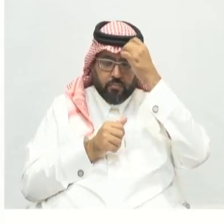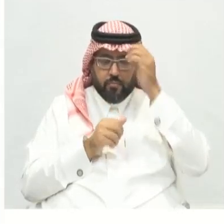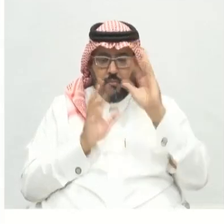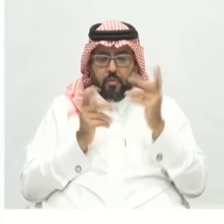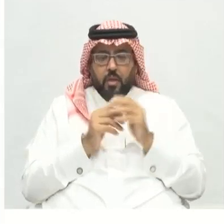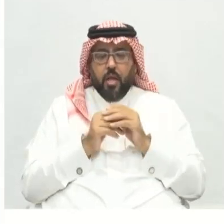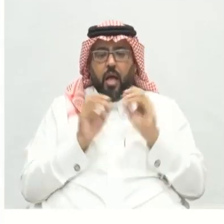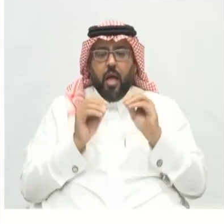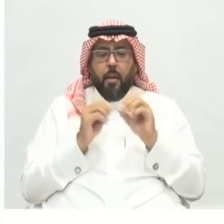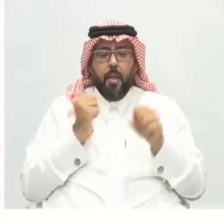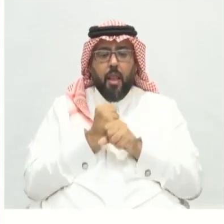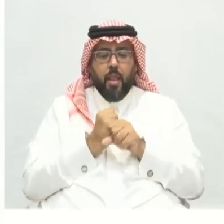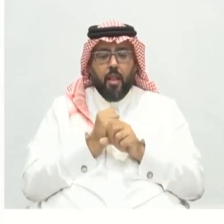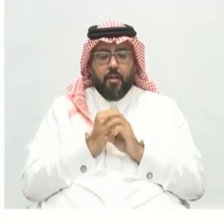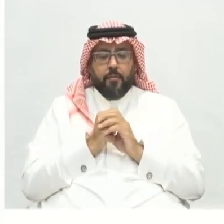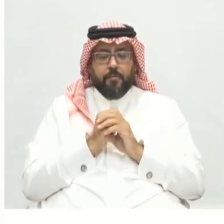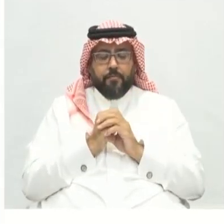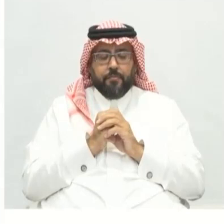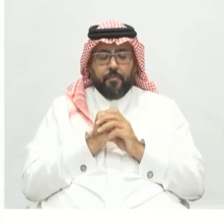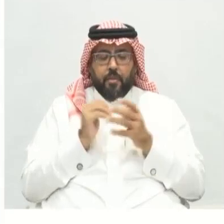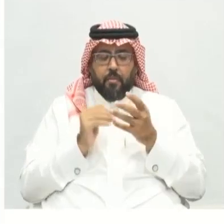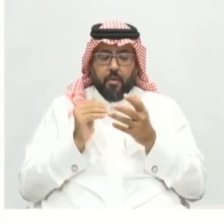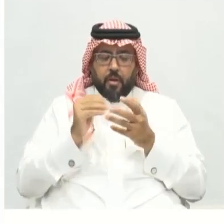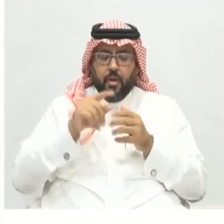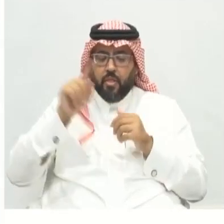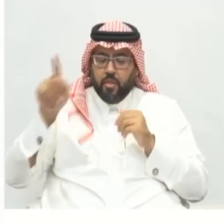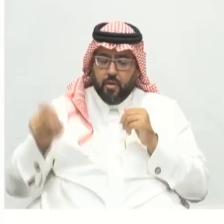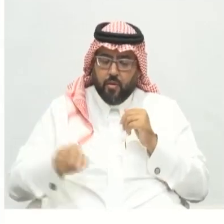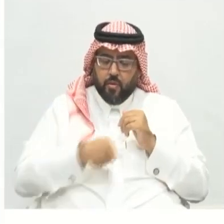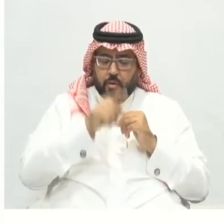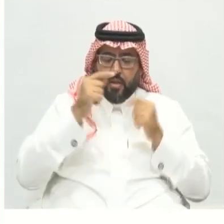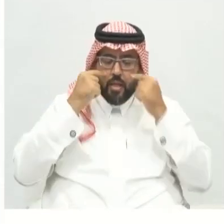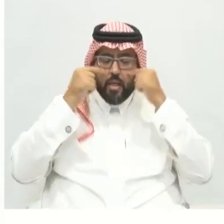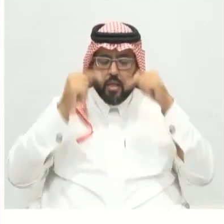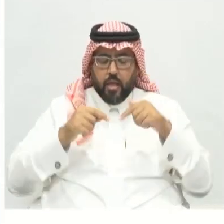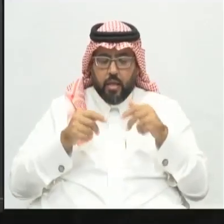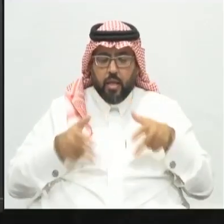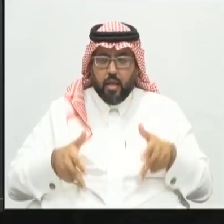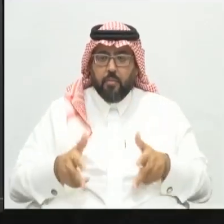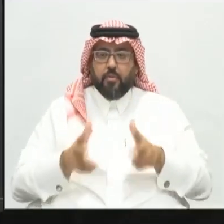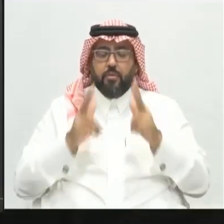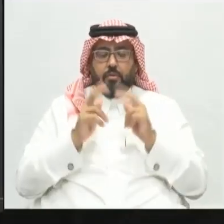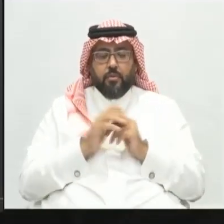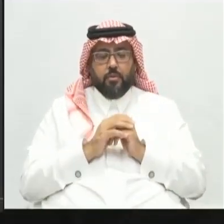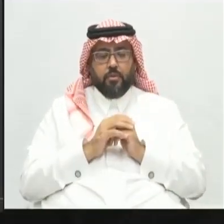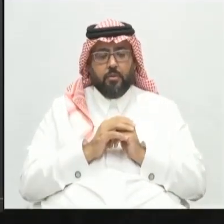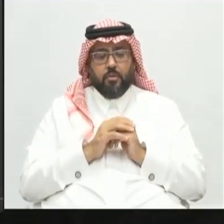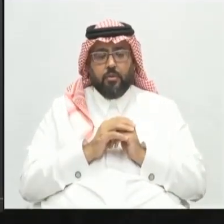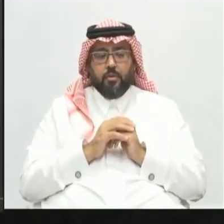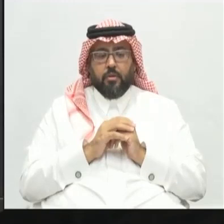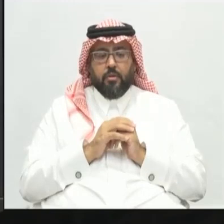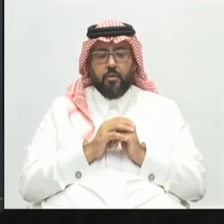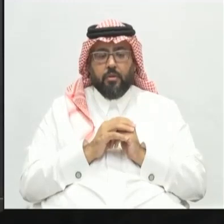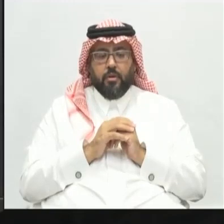على استخدام مراحل دوره حياه المشروع وبامكانك ان تقيس هذه المراحل على